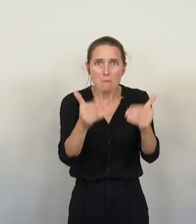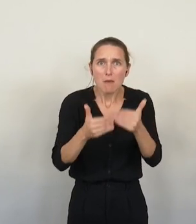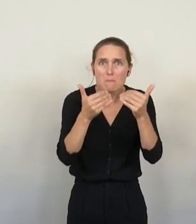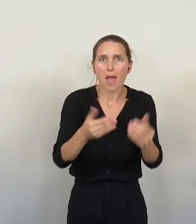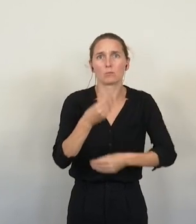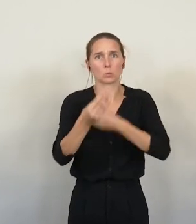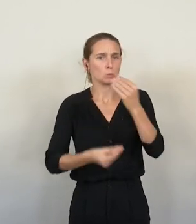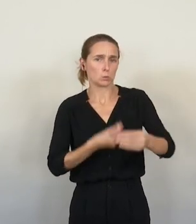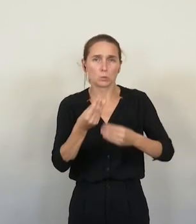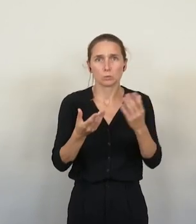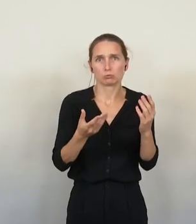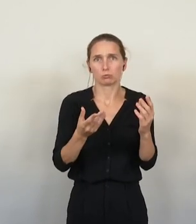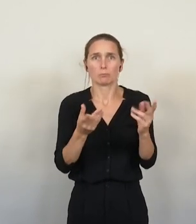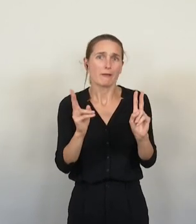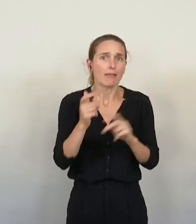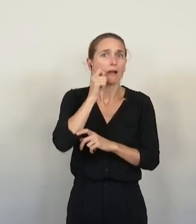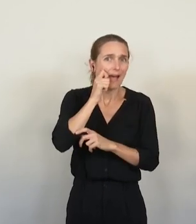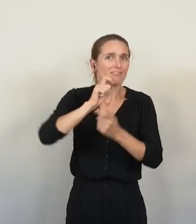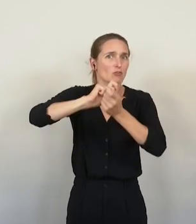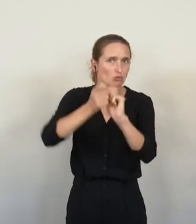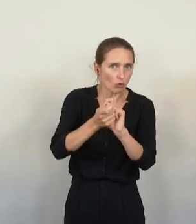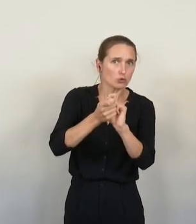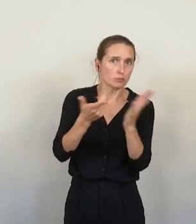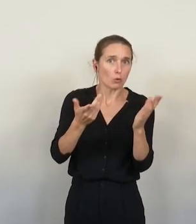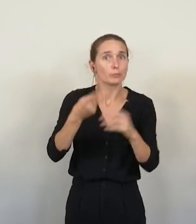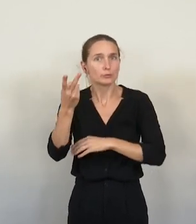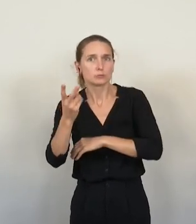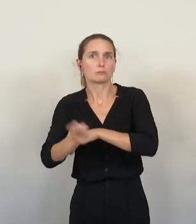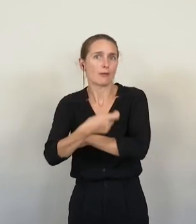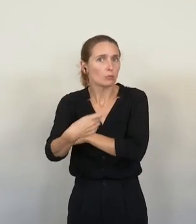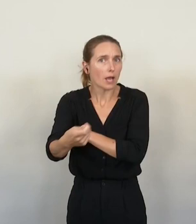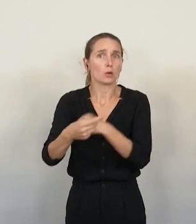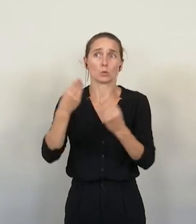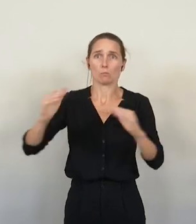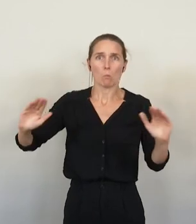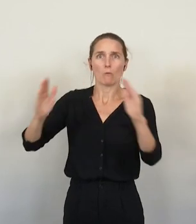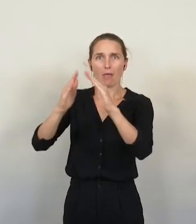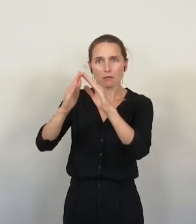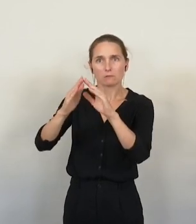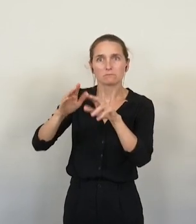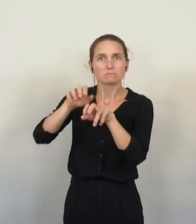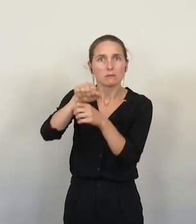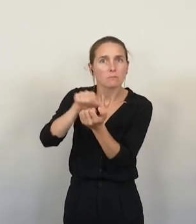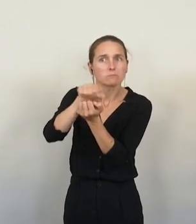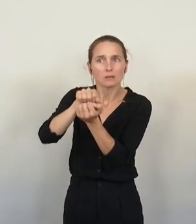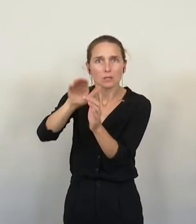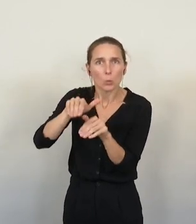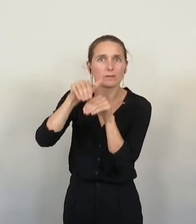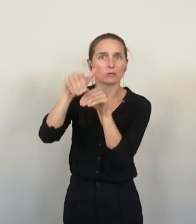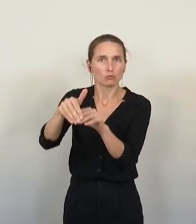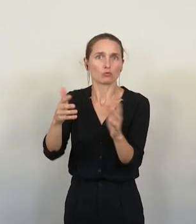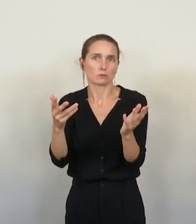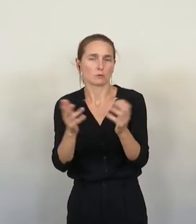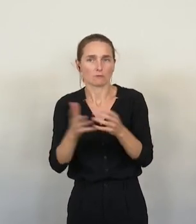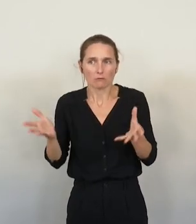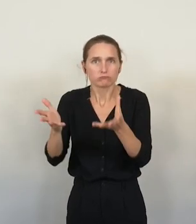favorisant des races rustiques et des pratiques extensives pour préserver l'élevage en montagne et le bien-être animal les leviers de la production végétale